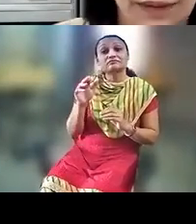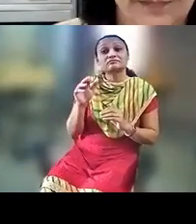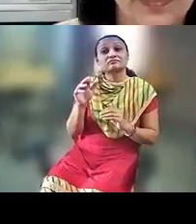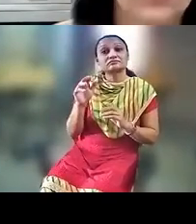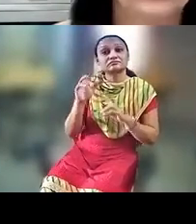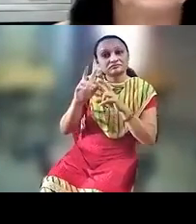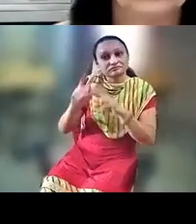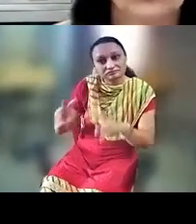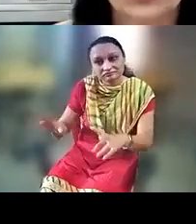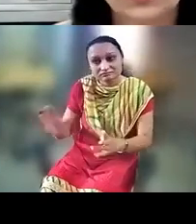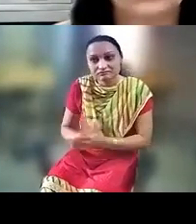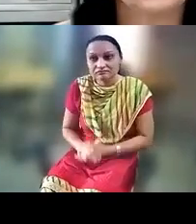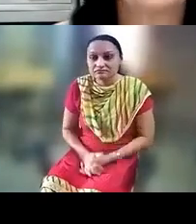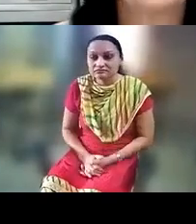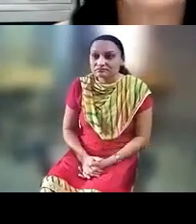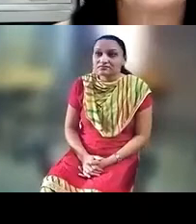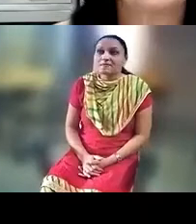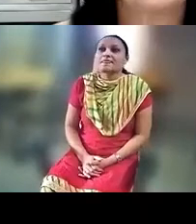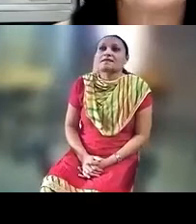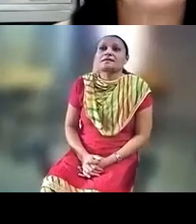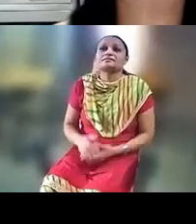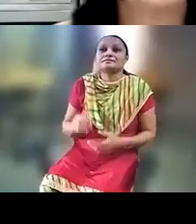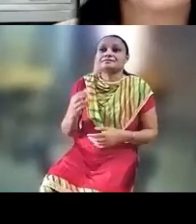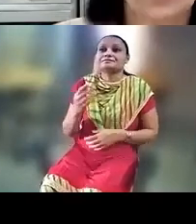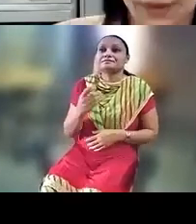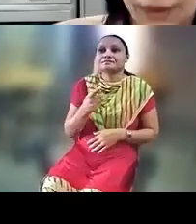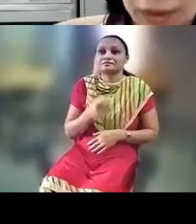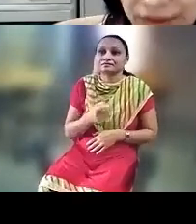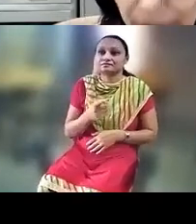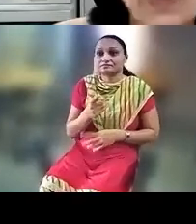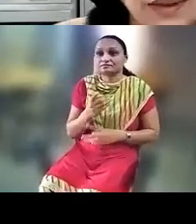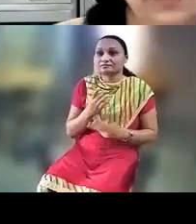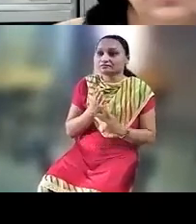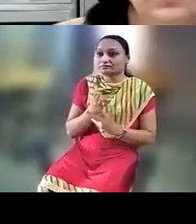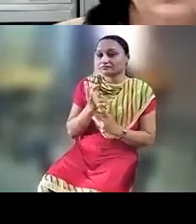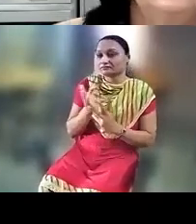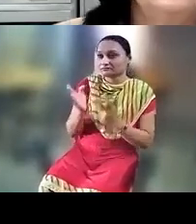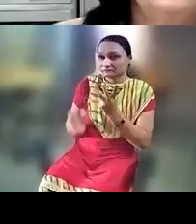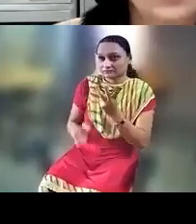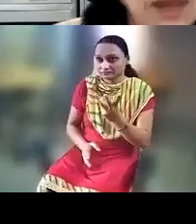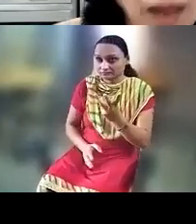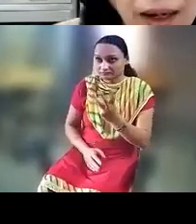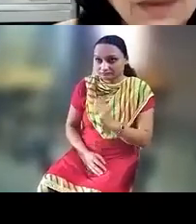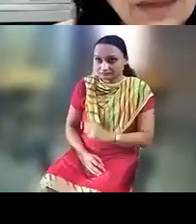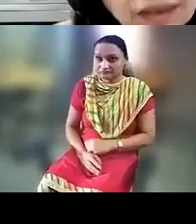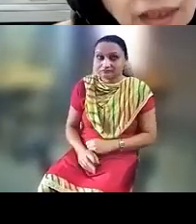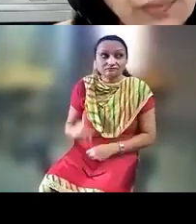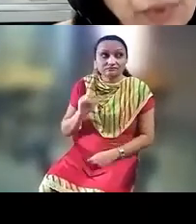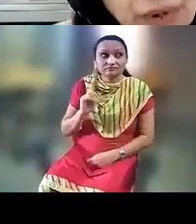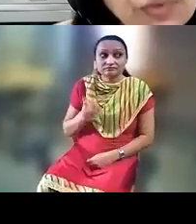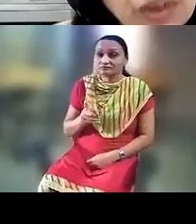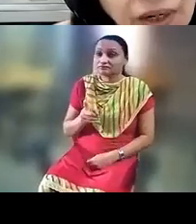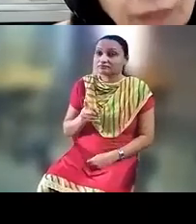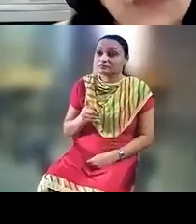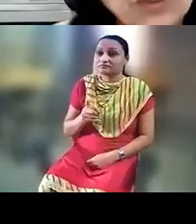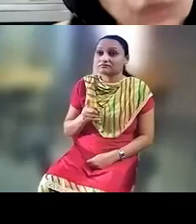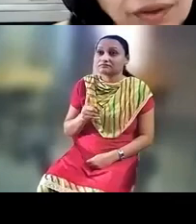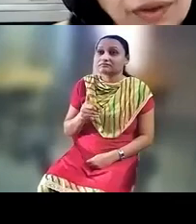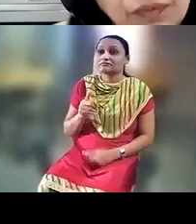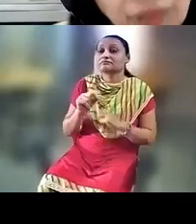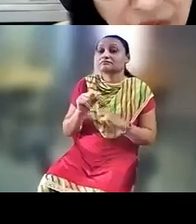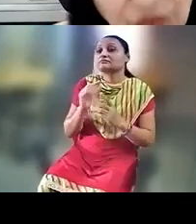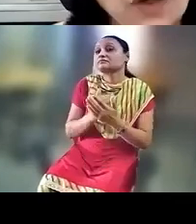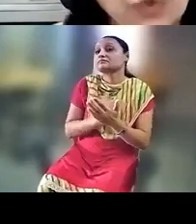रहे हैं। सो दीज आर द ब्रॉड कैटेगरीज, बट are there some programs available for